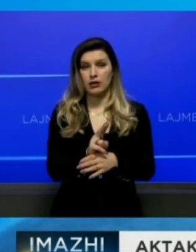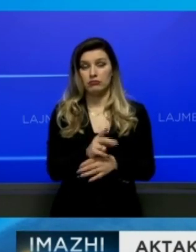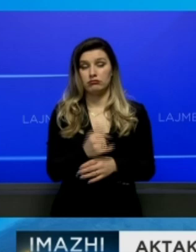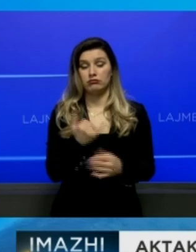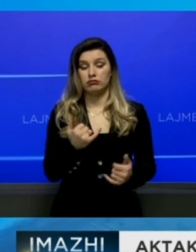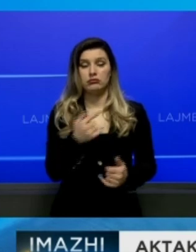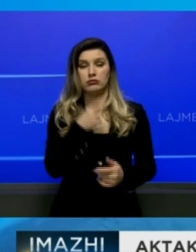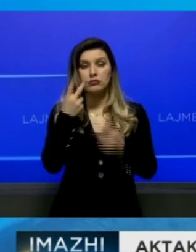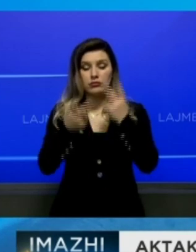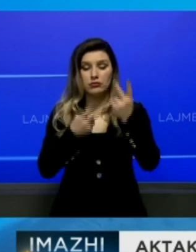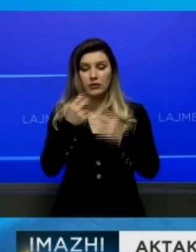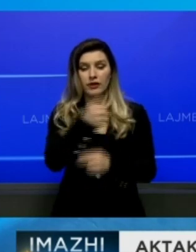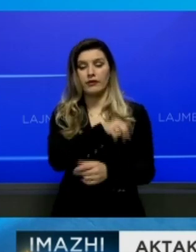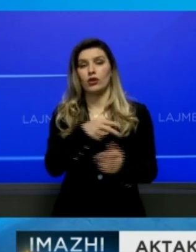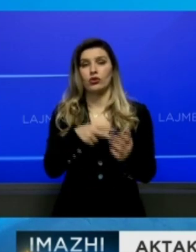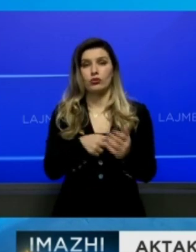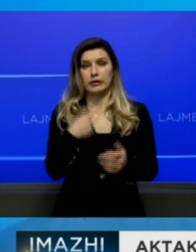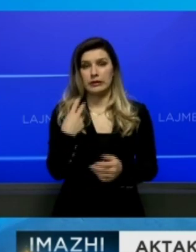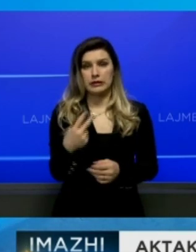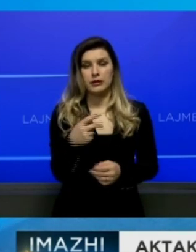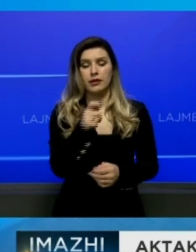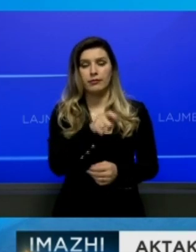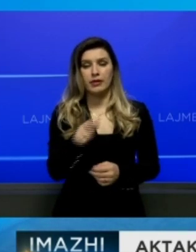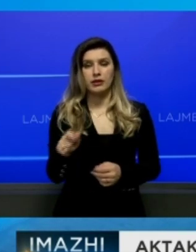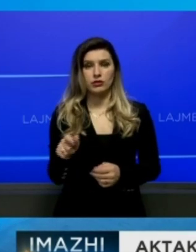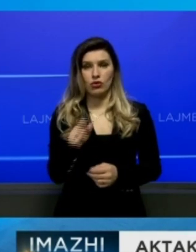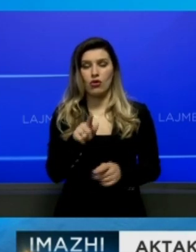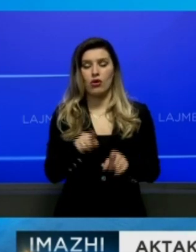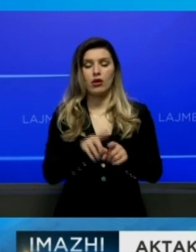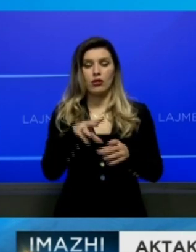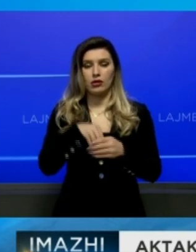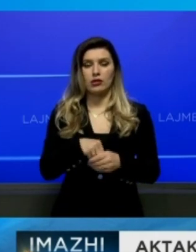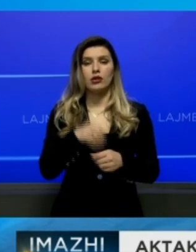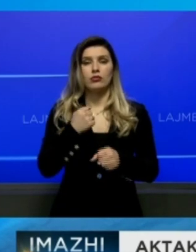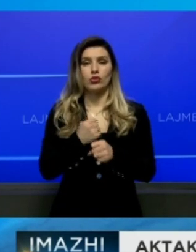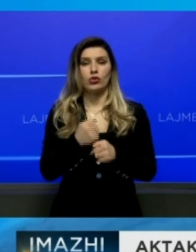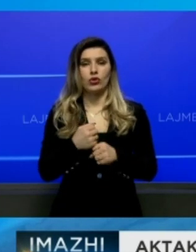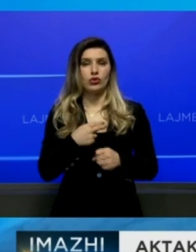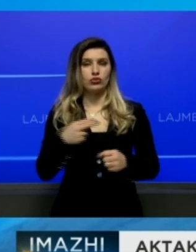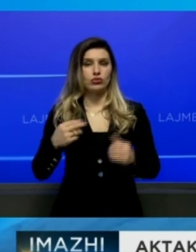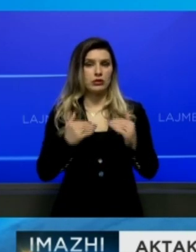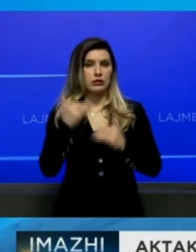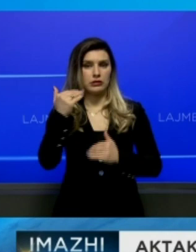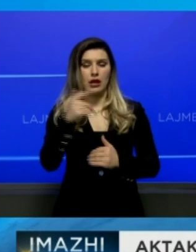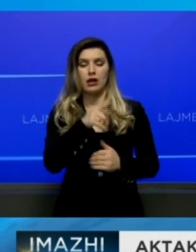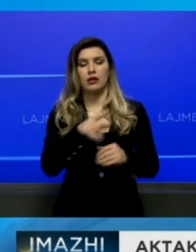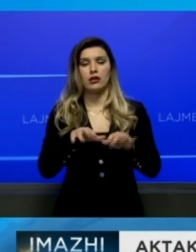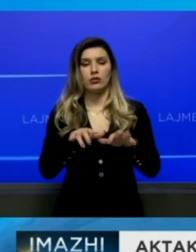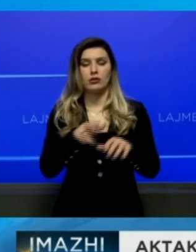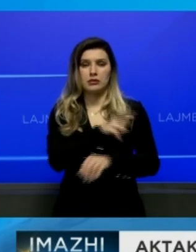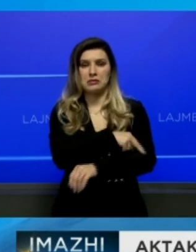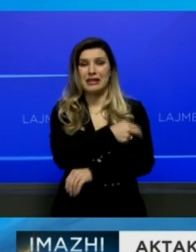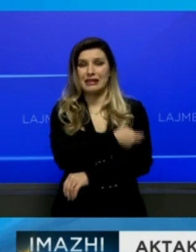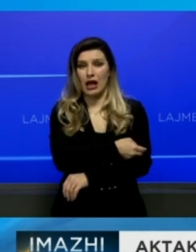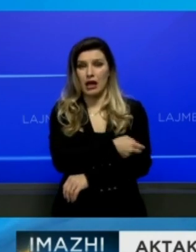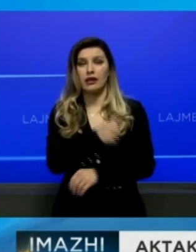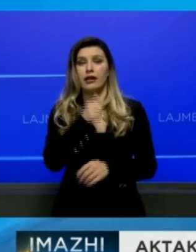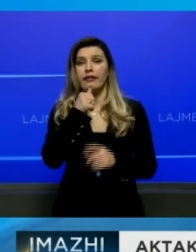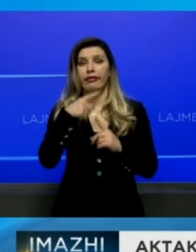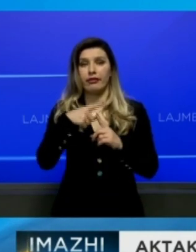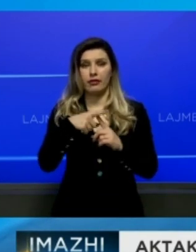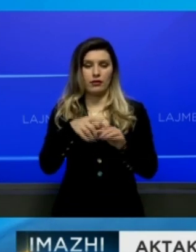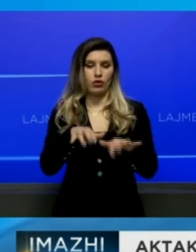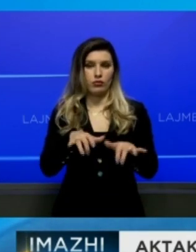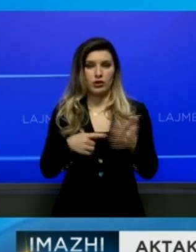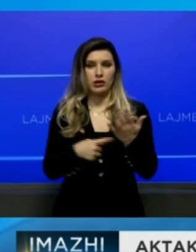Sipas akt akuzës, në vitin 2020, të pandehurit në cilësinë e personave zyrtar të IT-së në QKUK kanë shfrytzuar detyrën